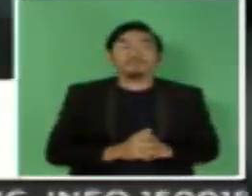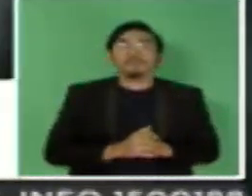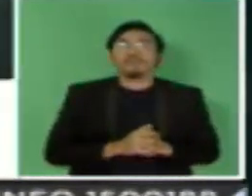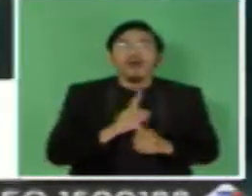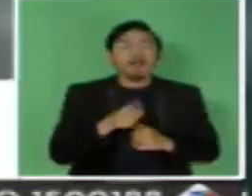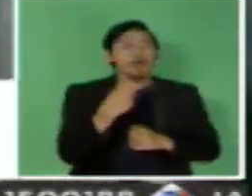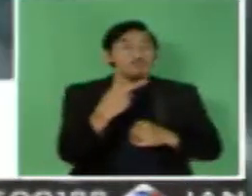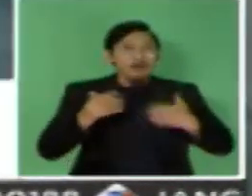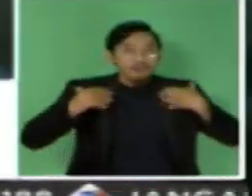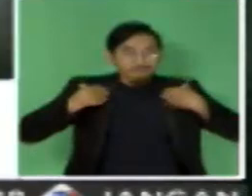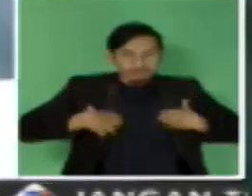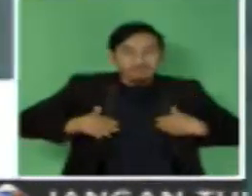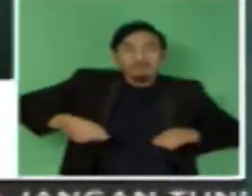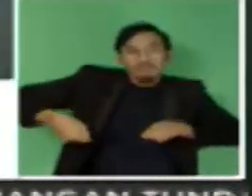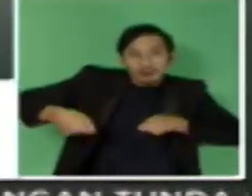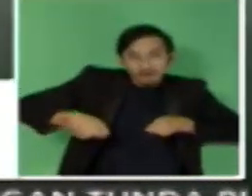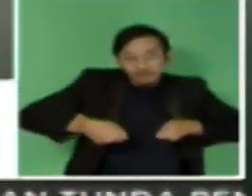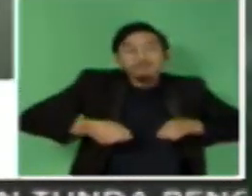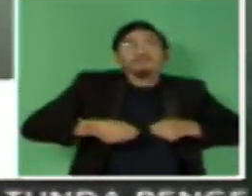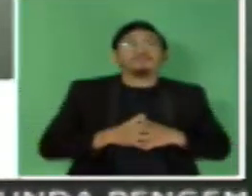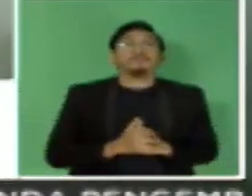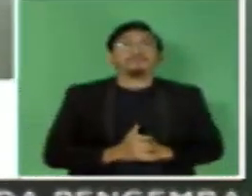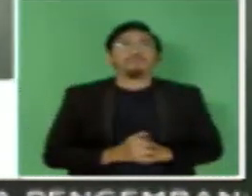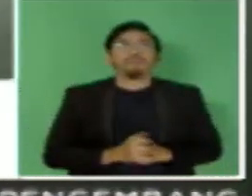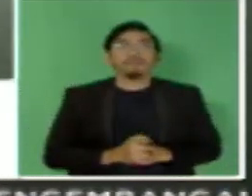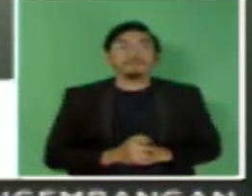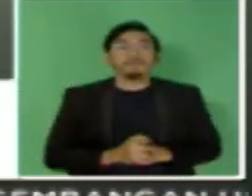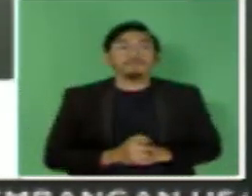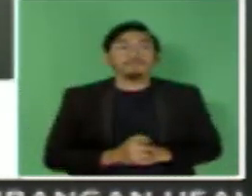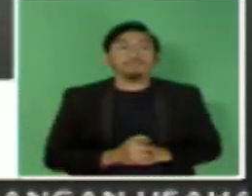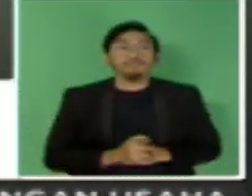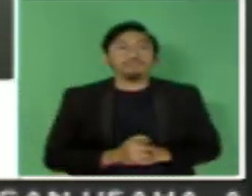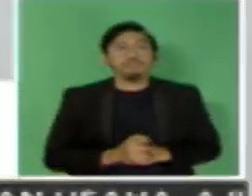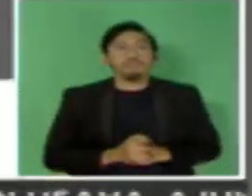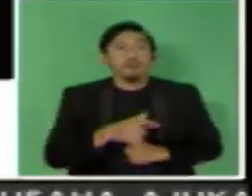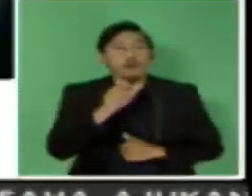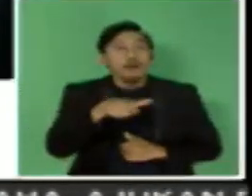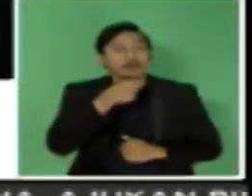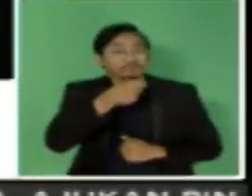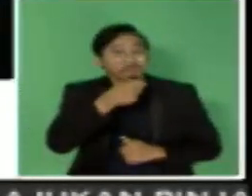koper. Saat ditanya awak media, kuasa hukum menolak berkomentar.